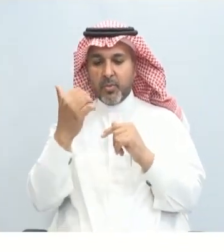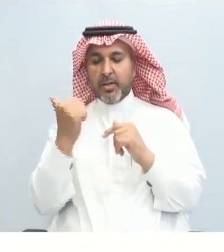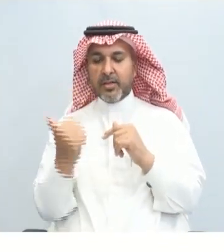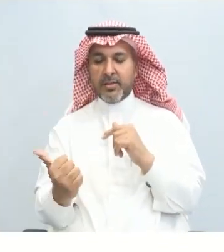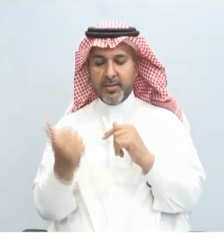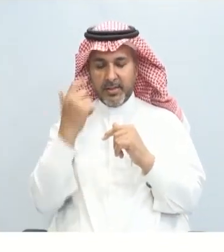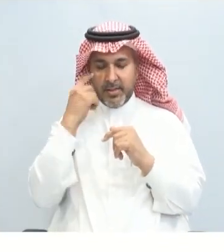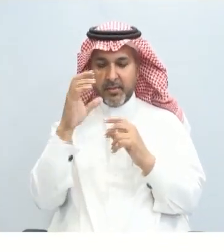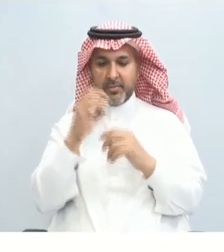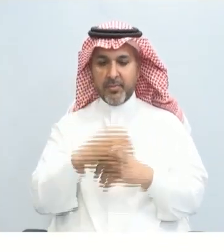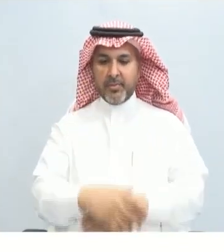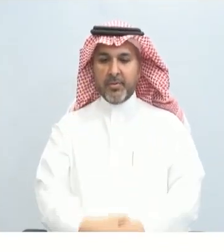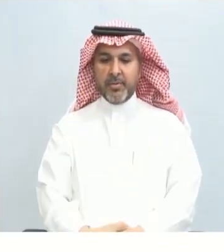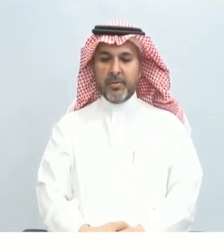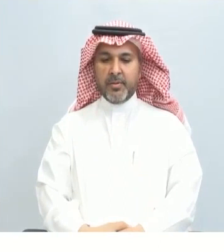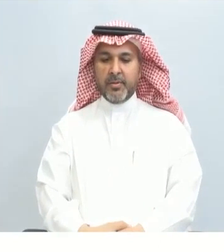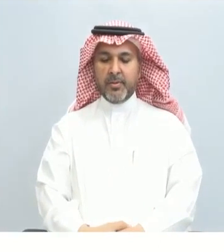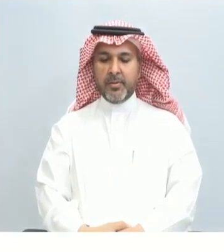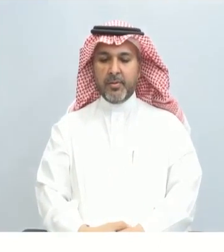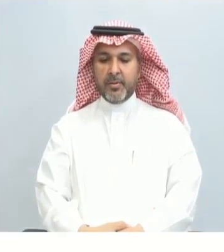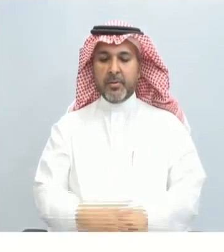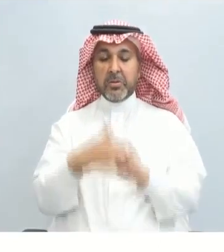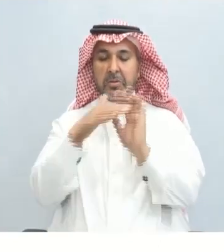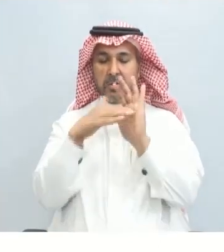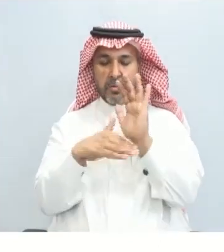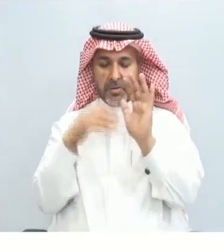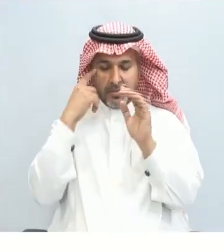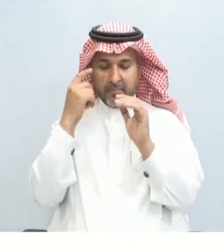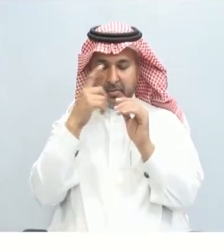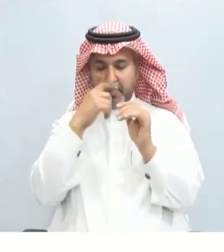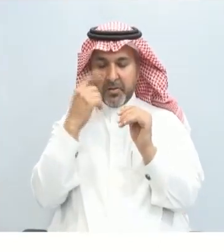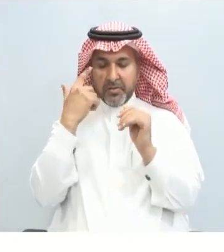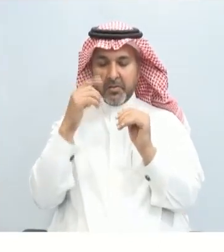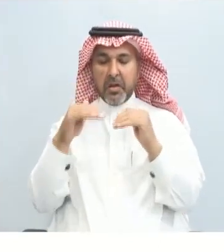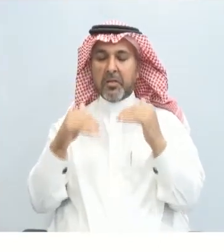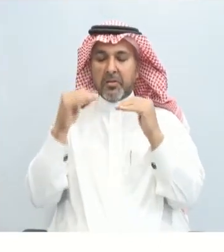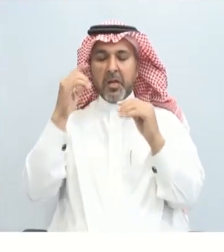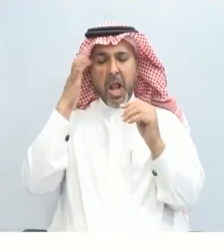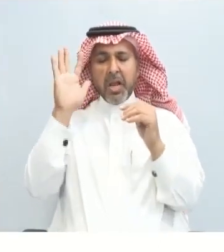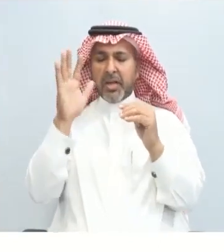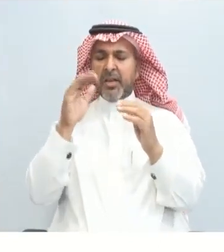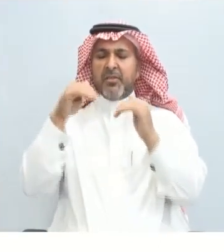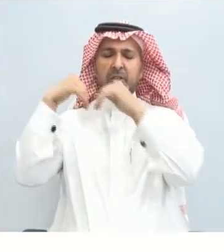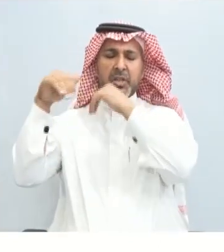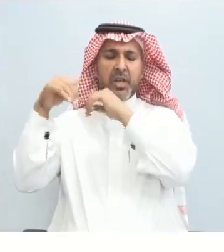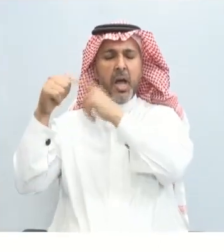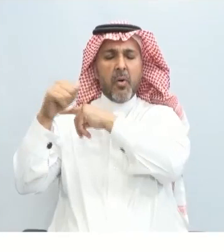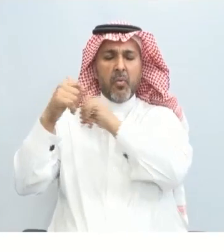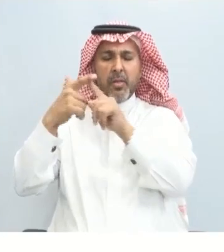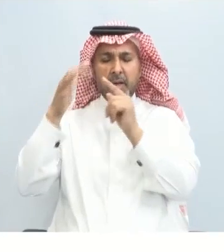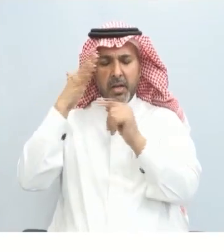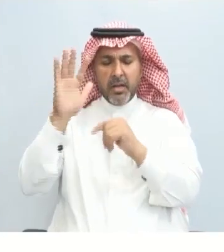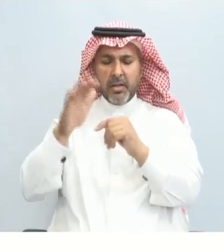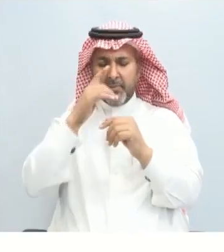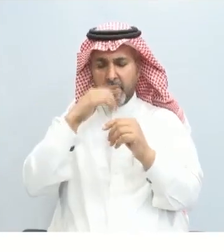9 تساوي 2 طبعا ممكن تحولها للصوره الاسيه او ممكن ترفع الطرفين للاساس سته فانا برفع